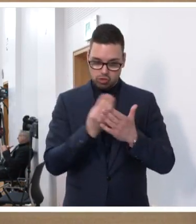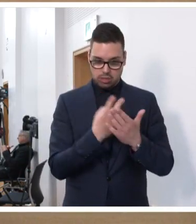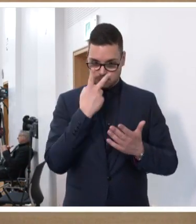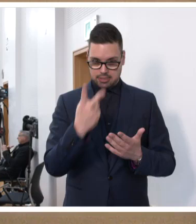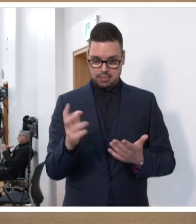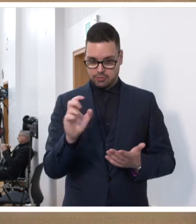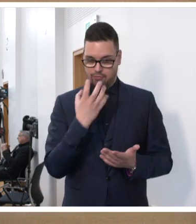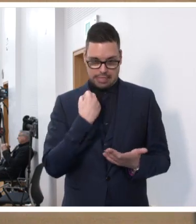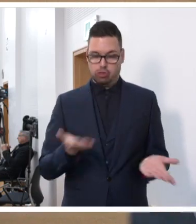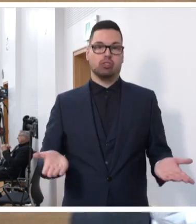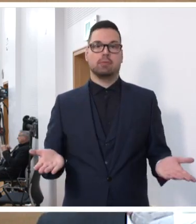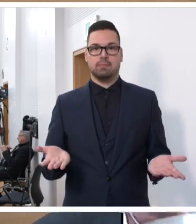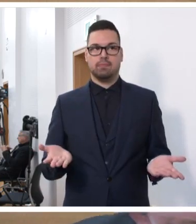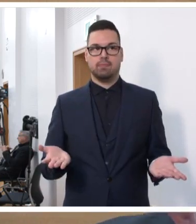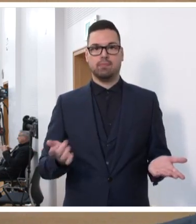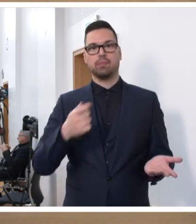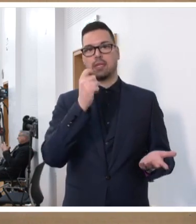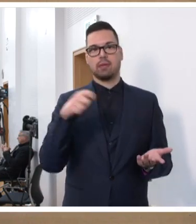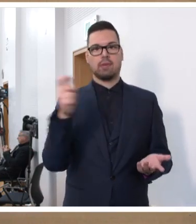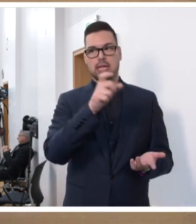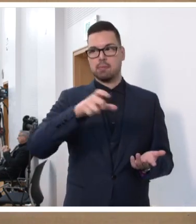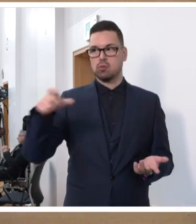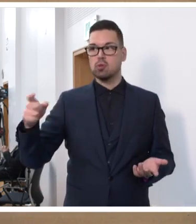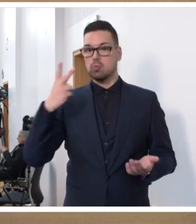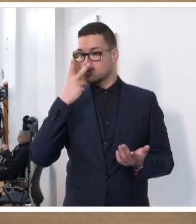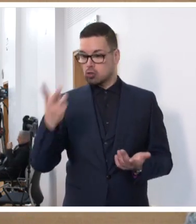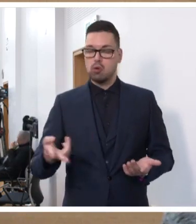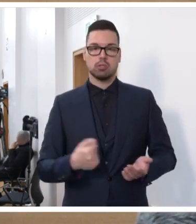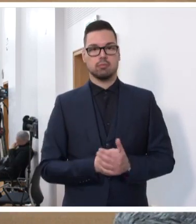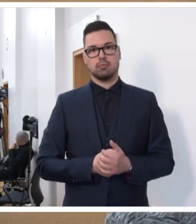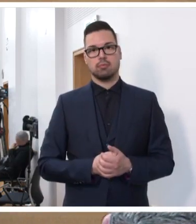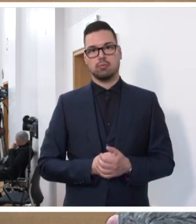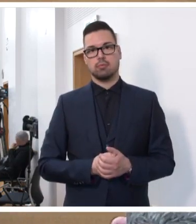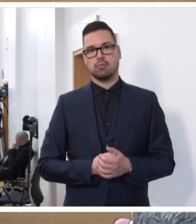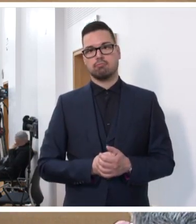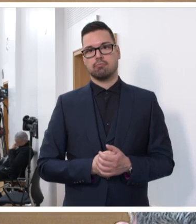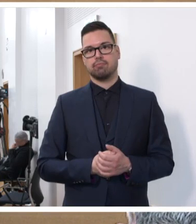sehen, da muss der Wählerwille aber mehr berücksichtigt werden.